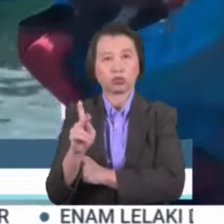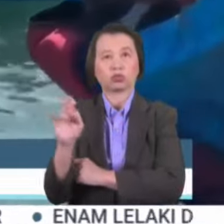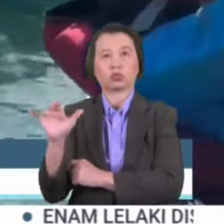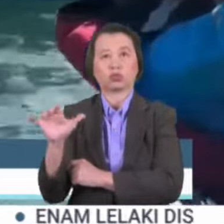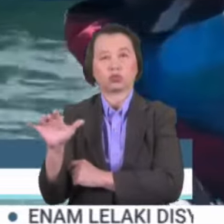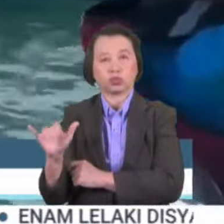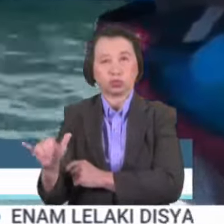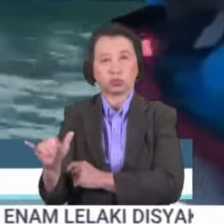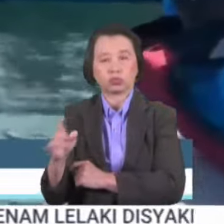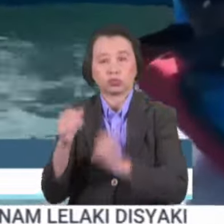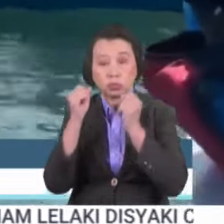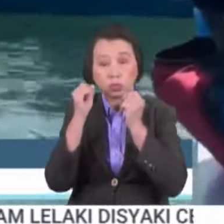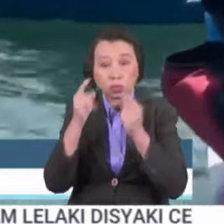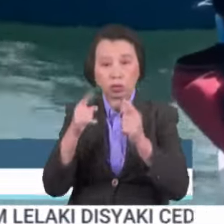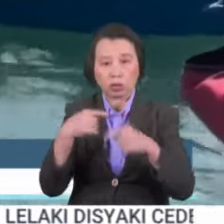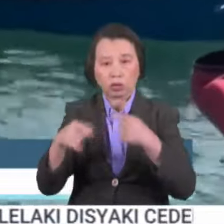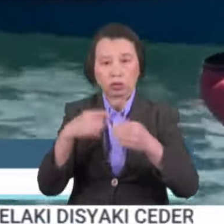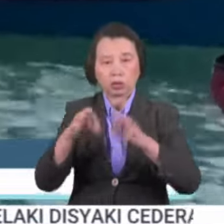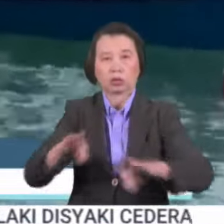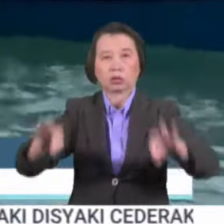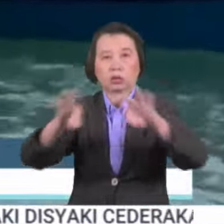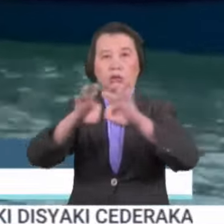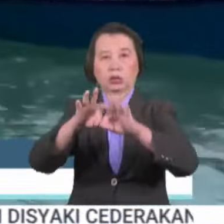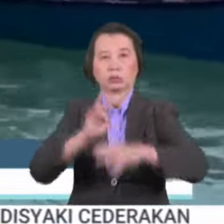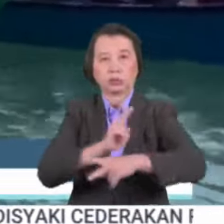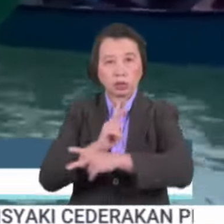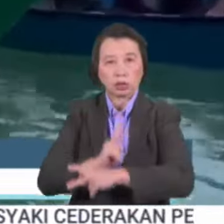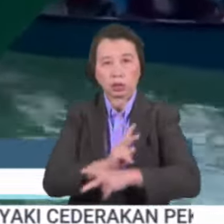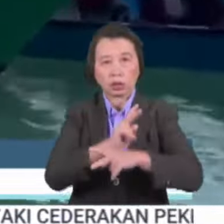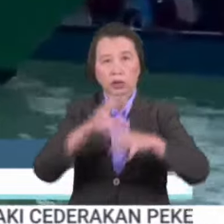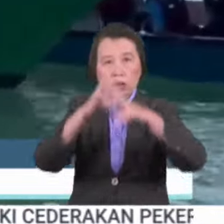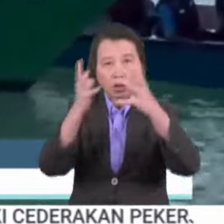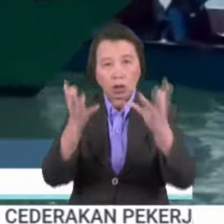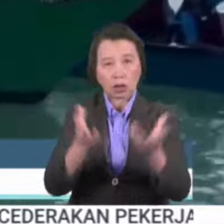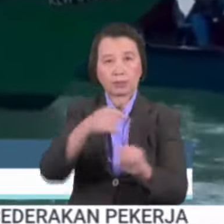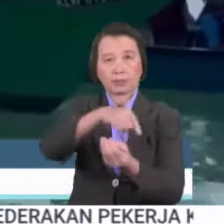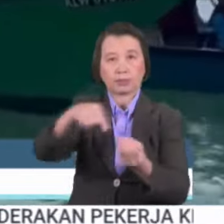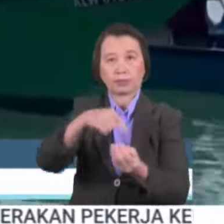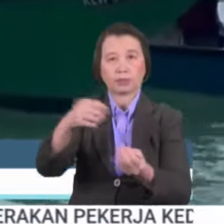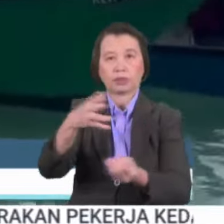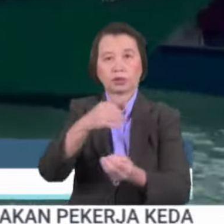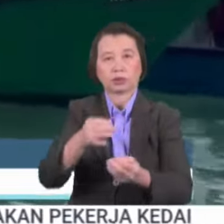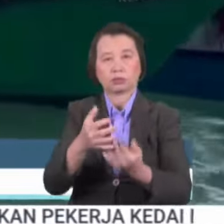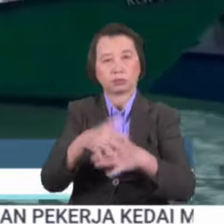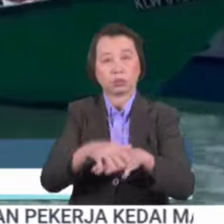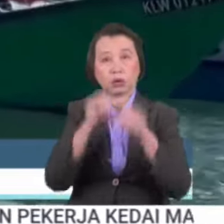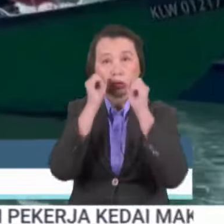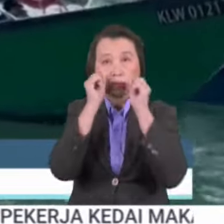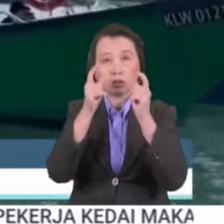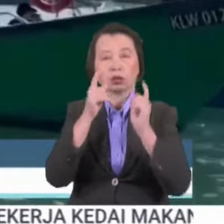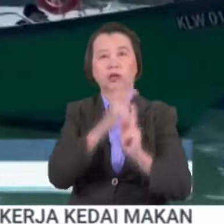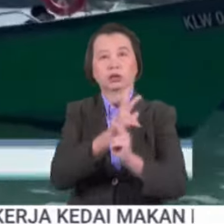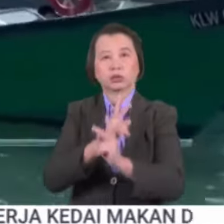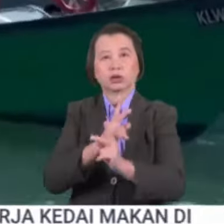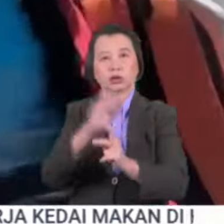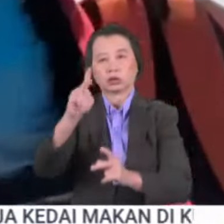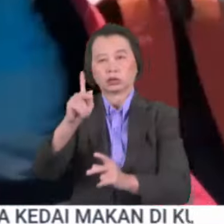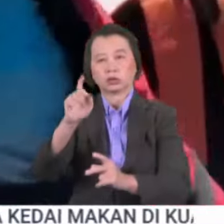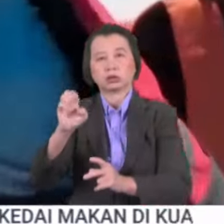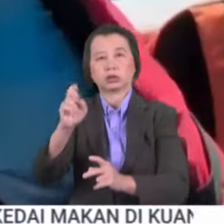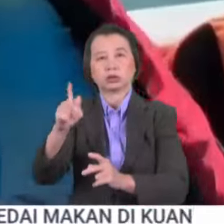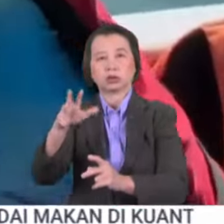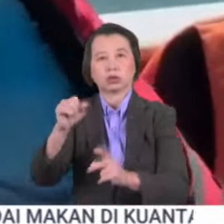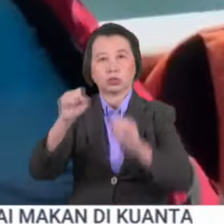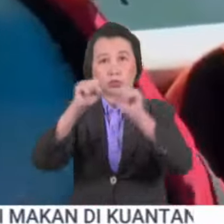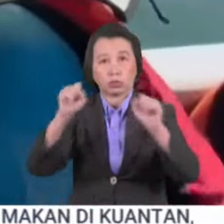usaha meningkatkan kesedaran awam mengenai kepentingan penjagaan alam sekitar. Di samping memupuk kesedaran menjaga